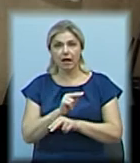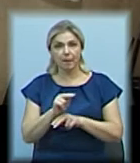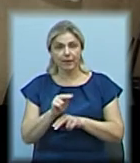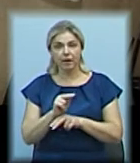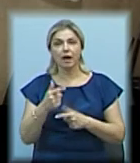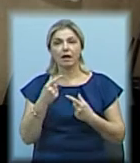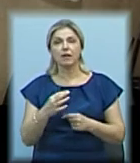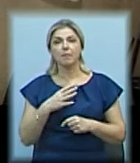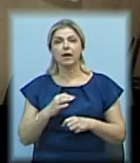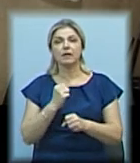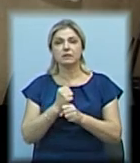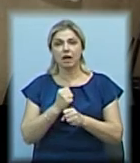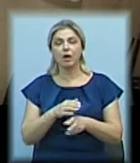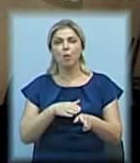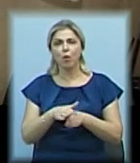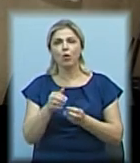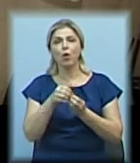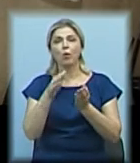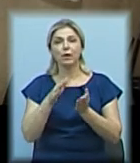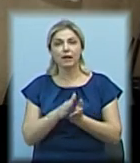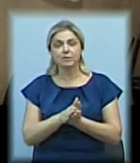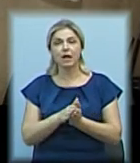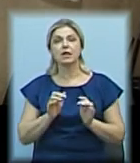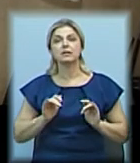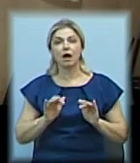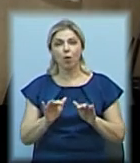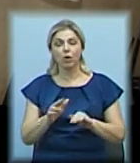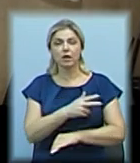де проведено було в повному обсязі заходи